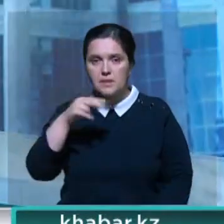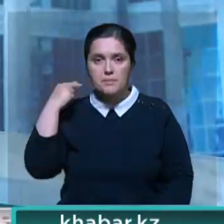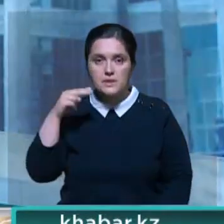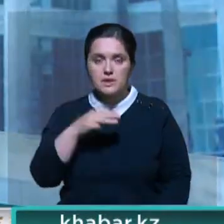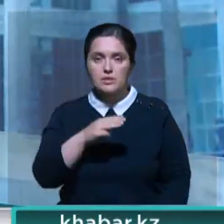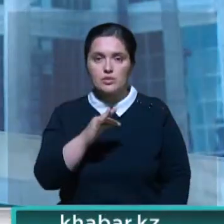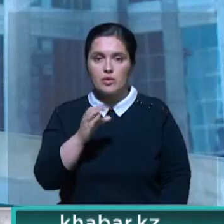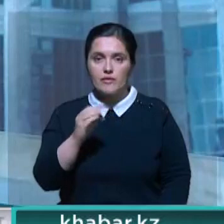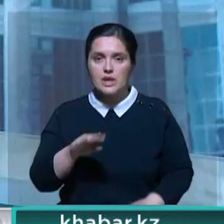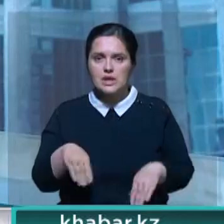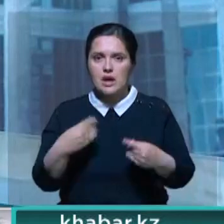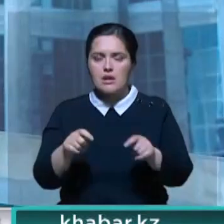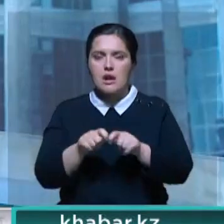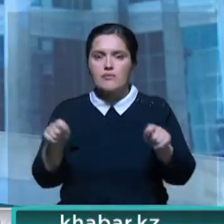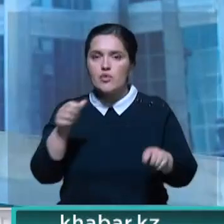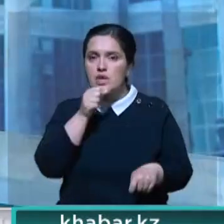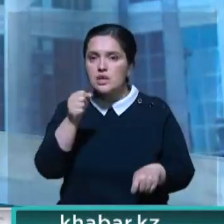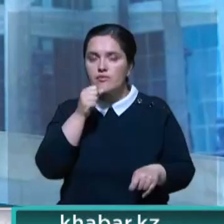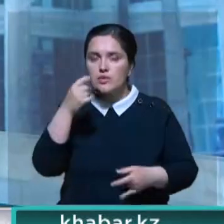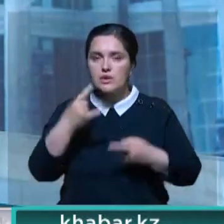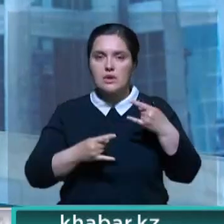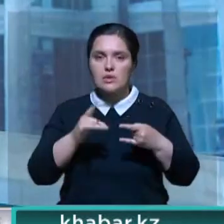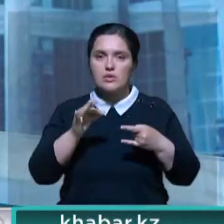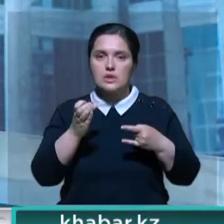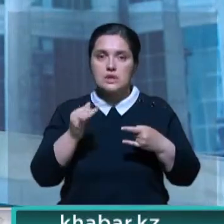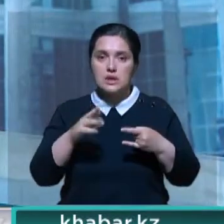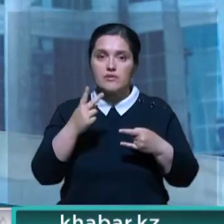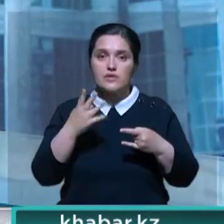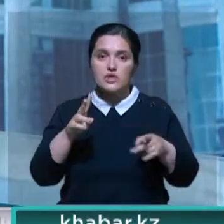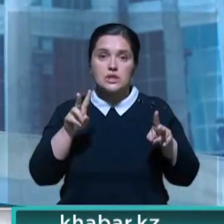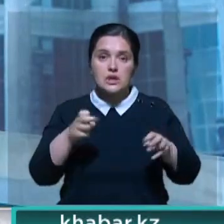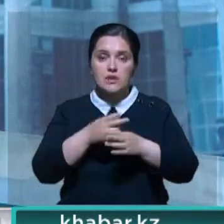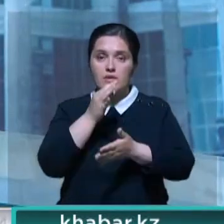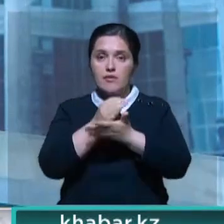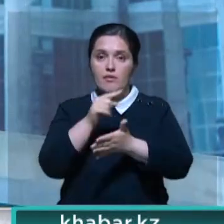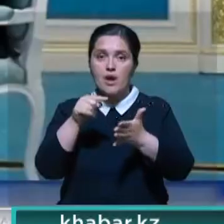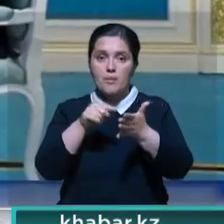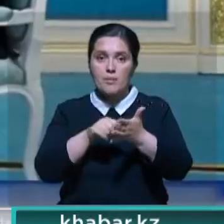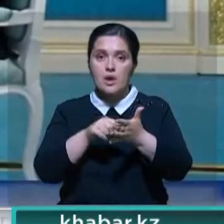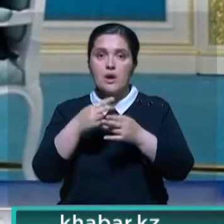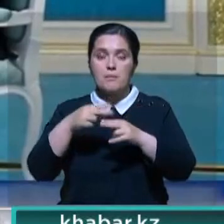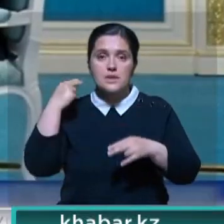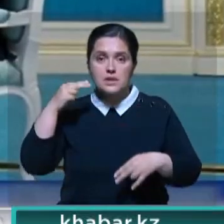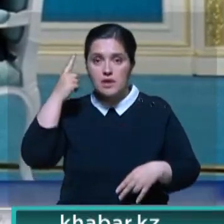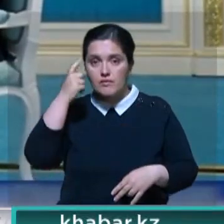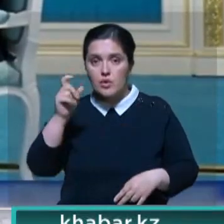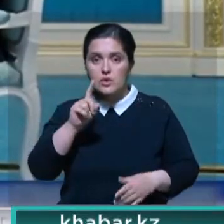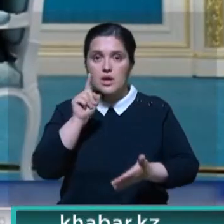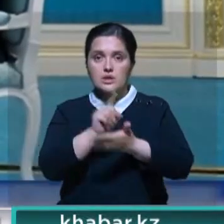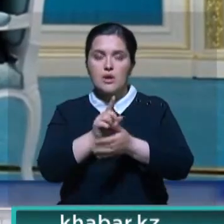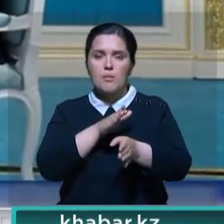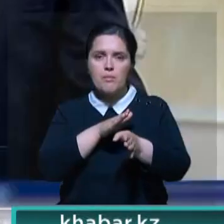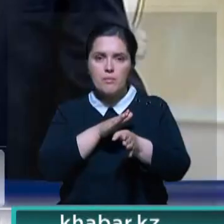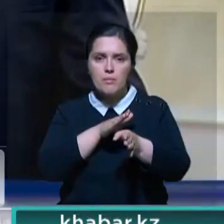Казахстане. Касым-Жомарт Токаев дал развернутое интервью телеканалу «Россия-24». Отвечая на вопросы, президент заявил, что страна